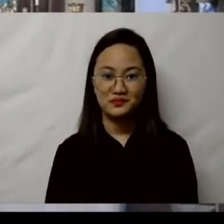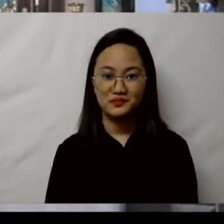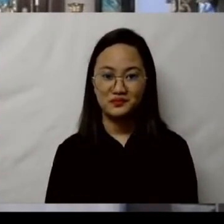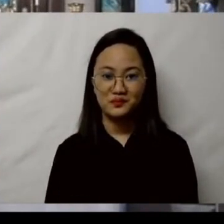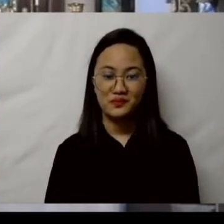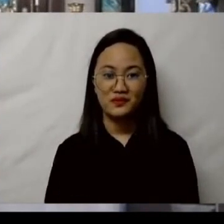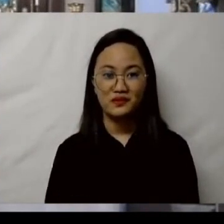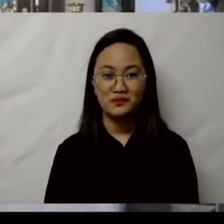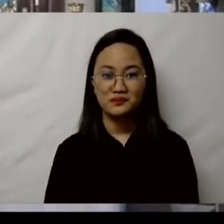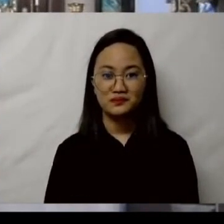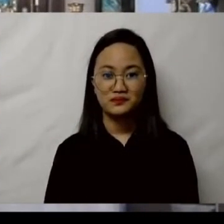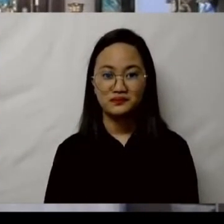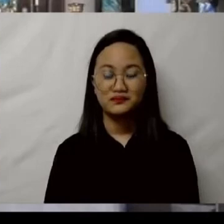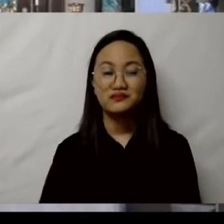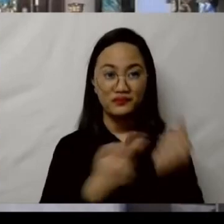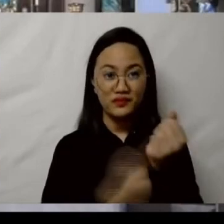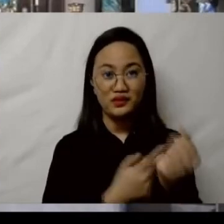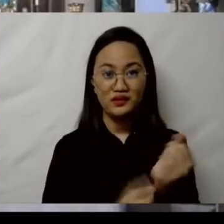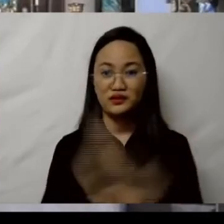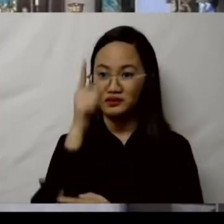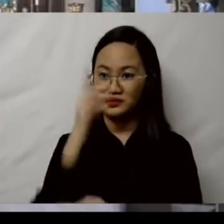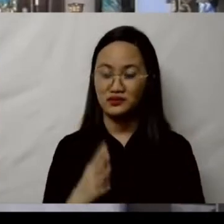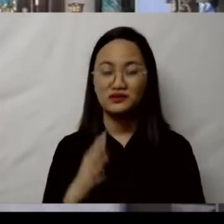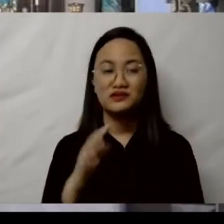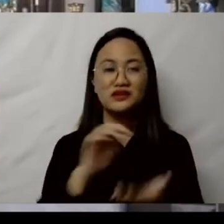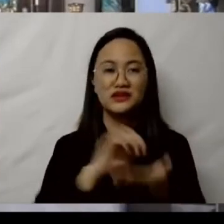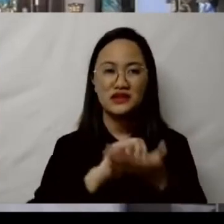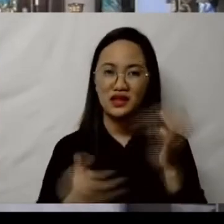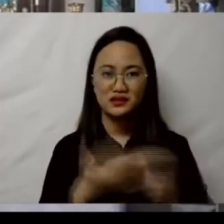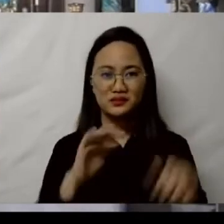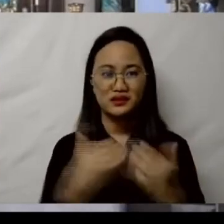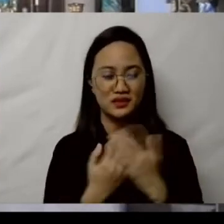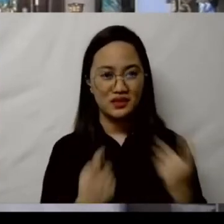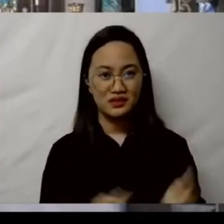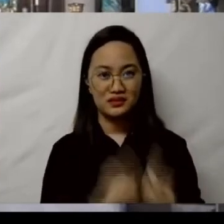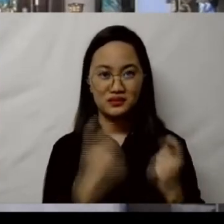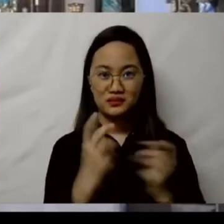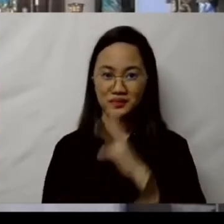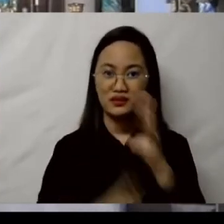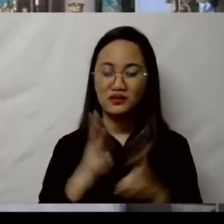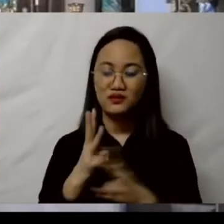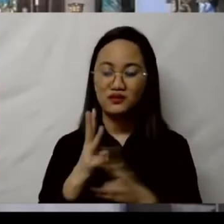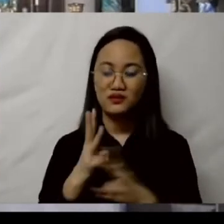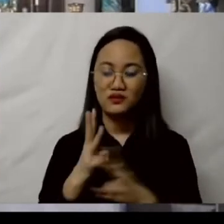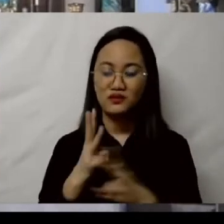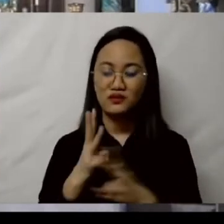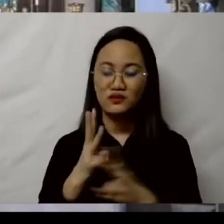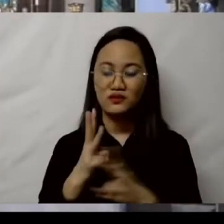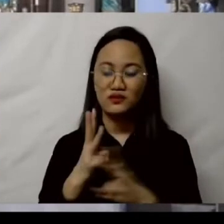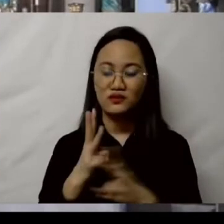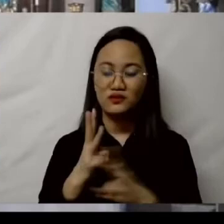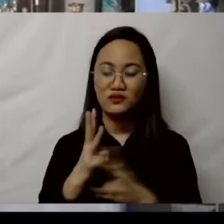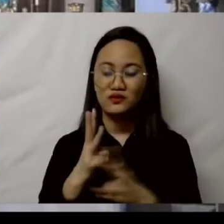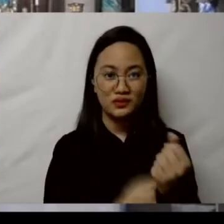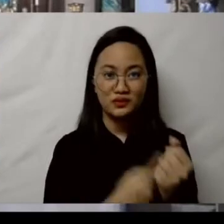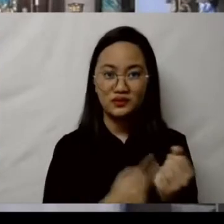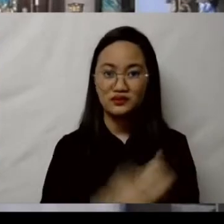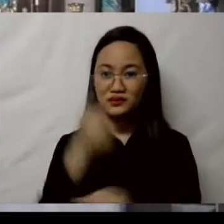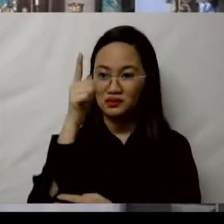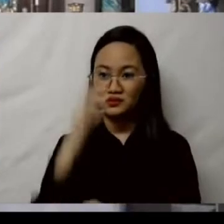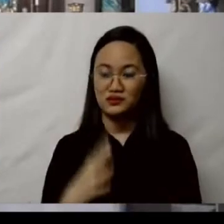Kordero ng Diyos na nag-aalis ng mga kasalanan ng sanlibutan, maawa ka sa amin. Kordero ng Diyos